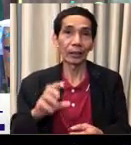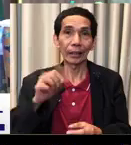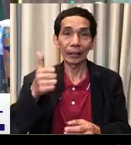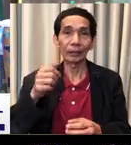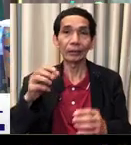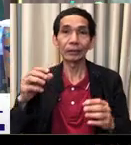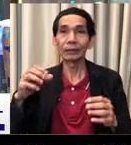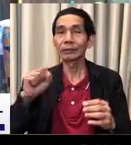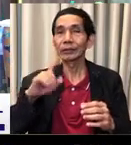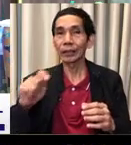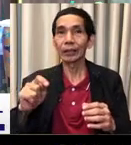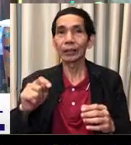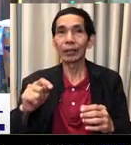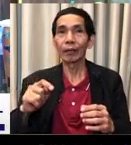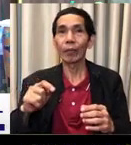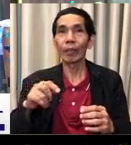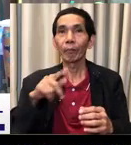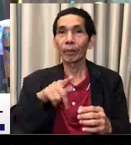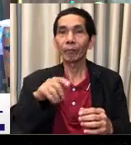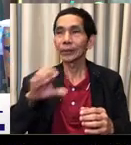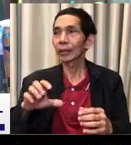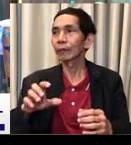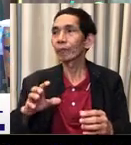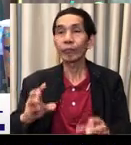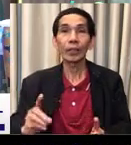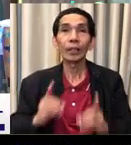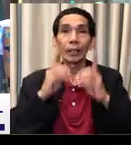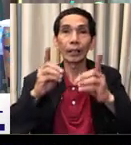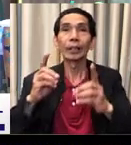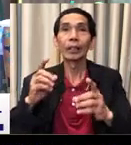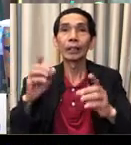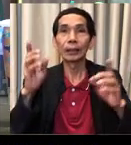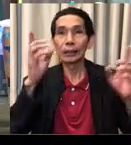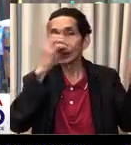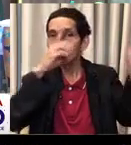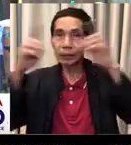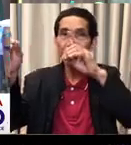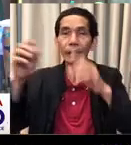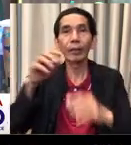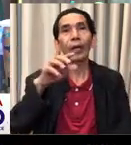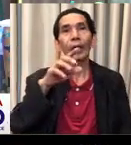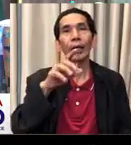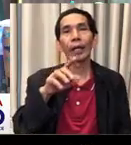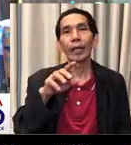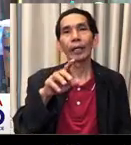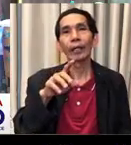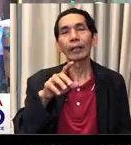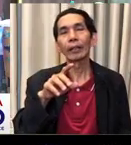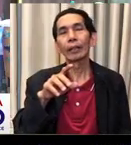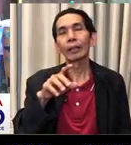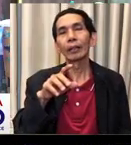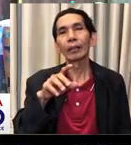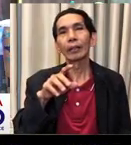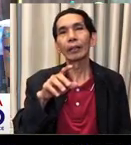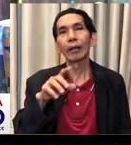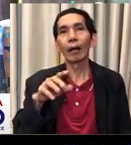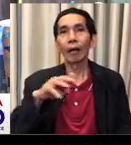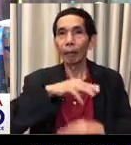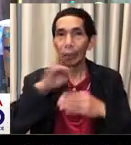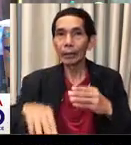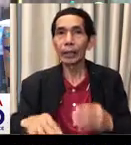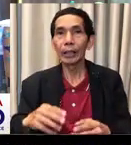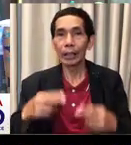of defibrillator binigay po ng disaster MDRRMO sa Manila